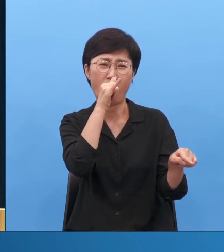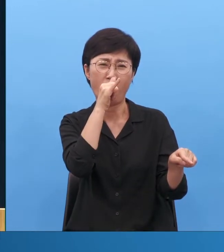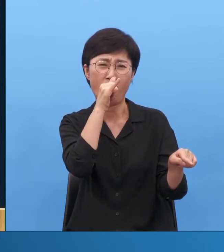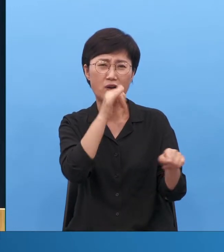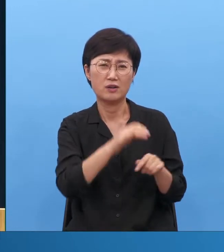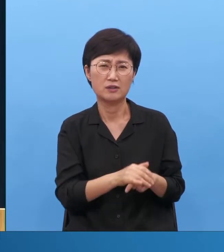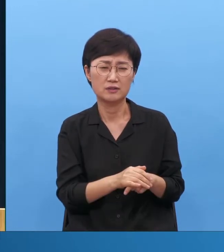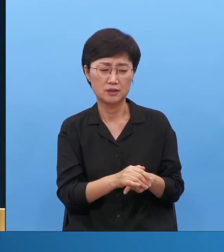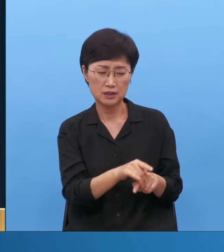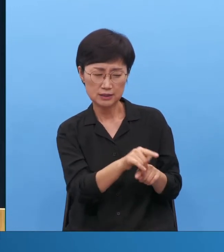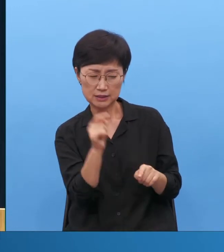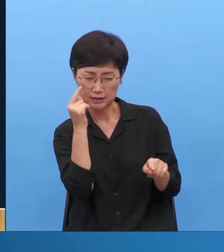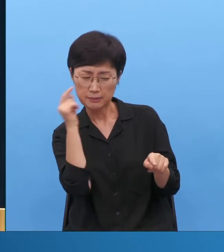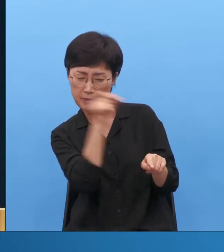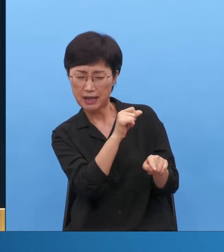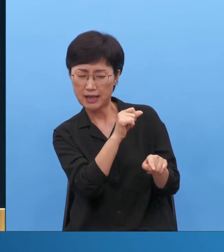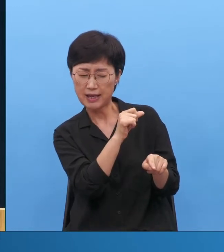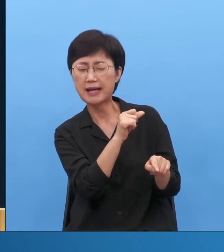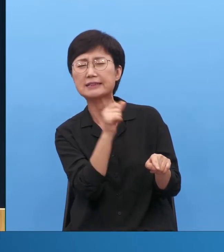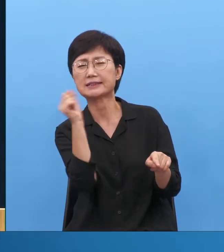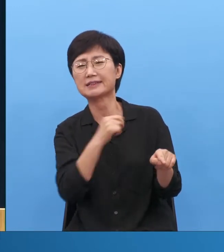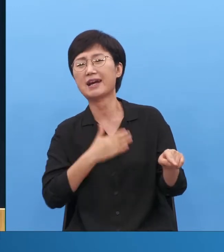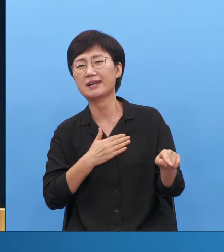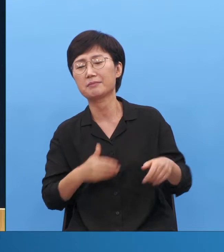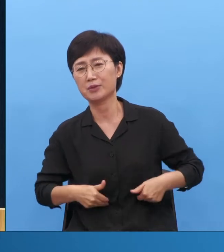빨리 캐치하셔야 돼요. You must catch on to this quickly.